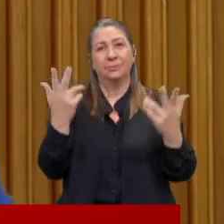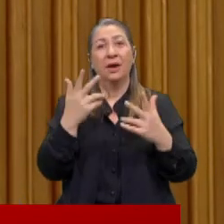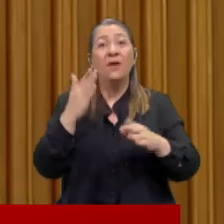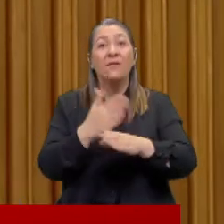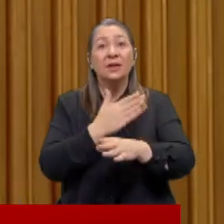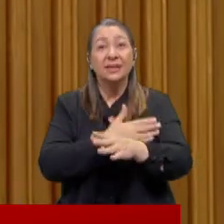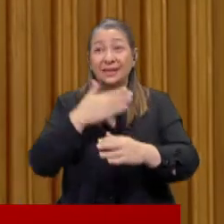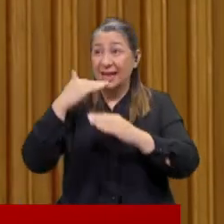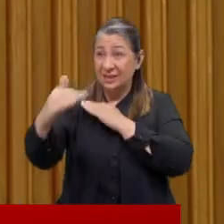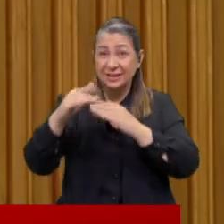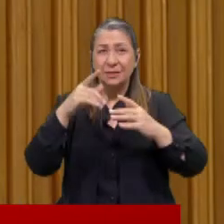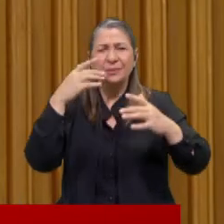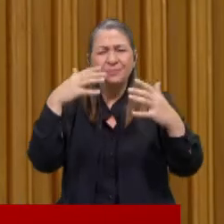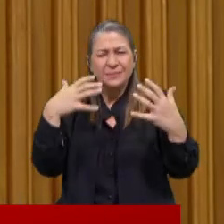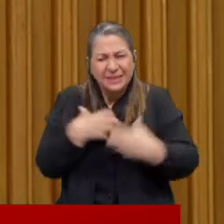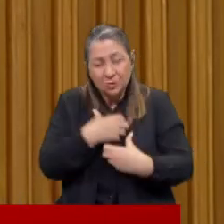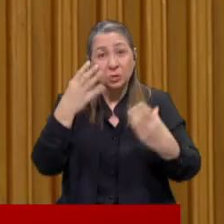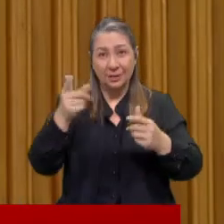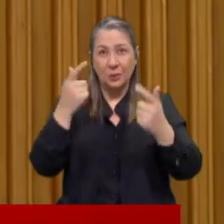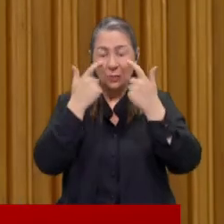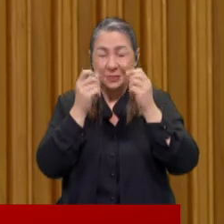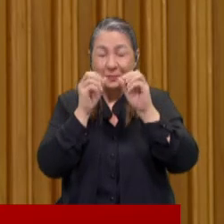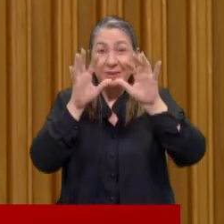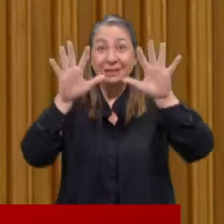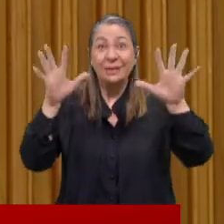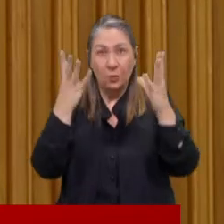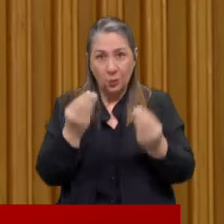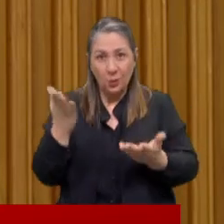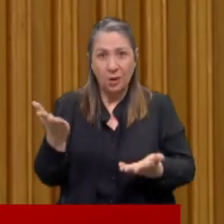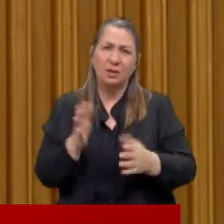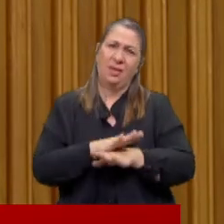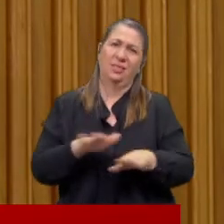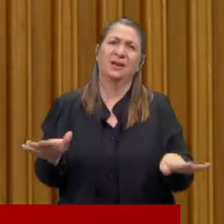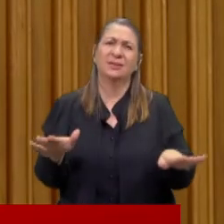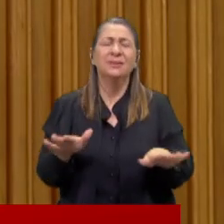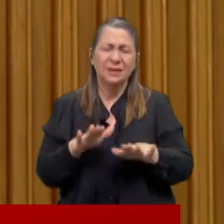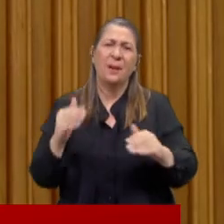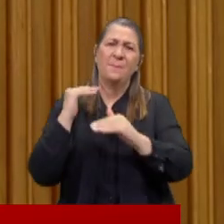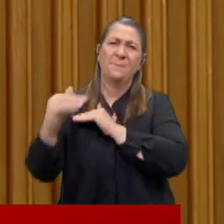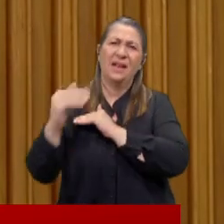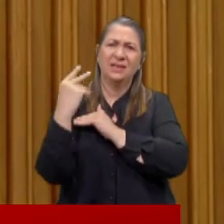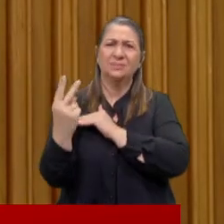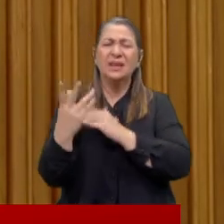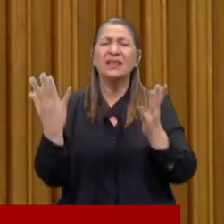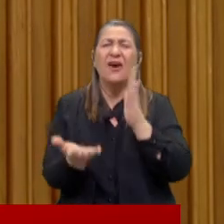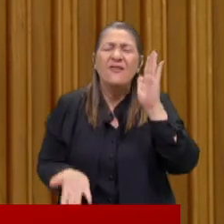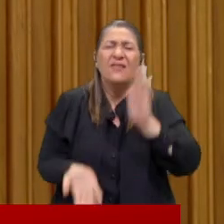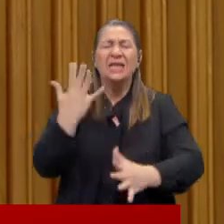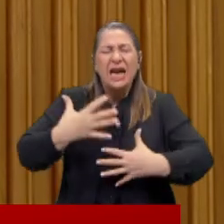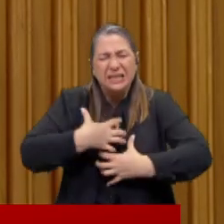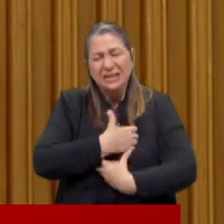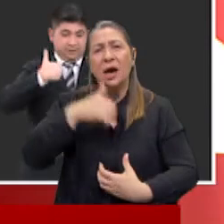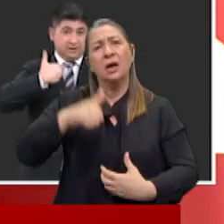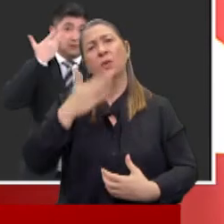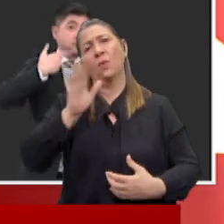vatandaş çarpıldıkça senin de gözlerin ışıl ışıl oluyor mu? Artık yeter. Milletimize daha fazla çile